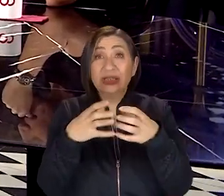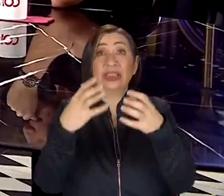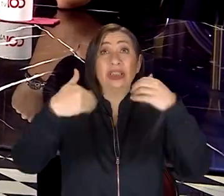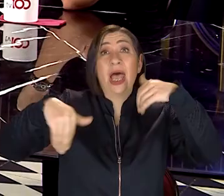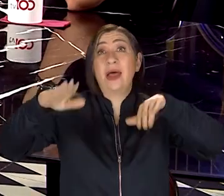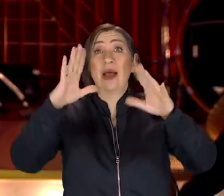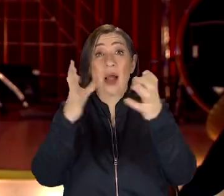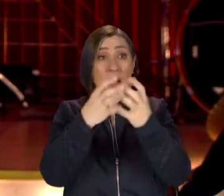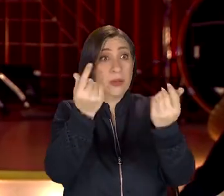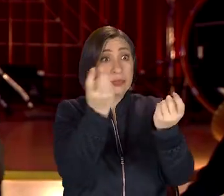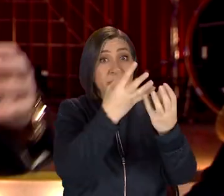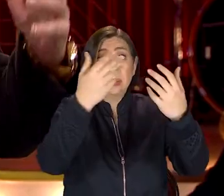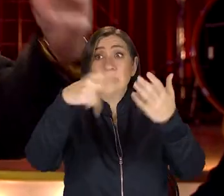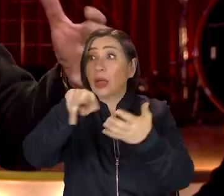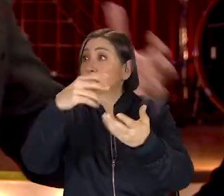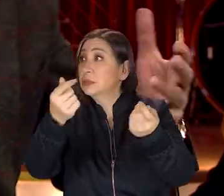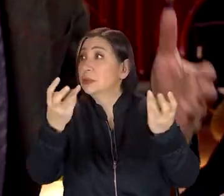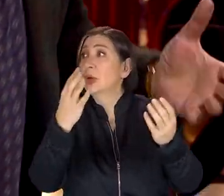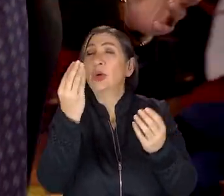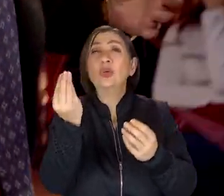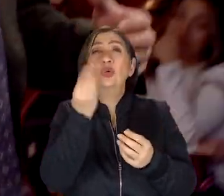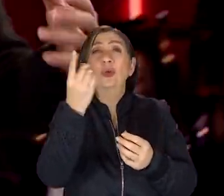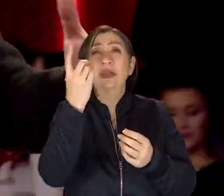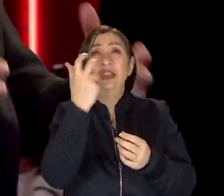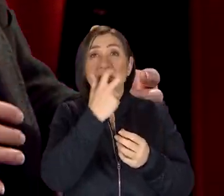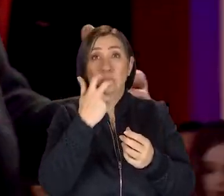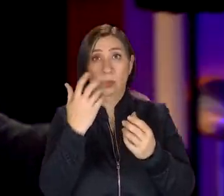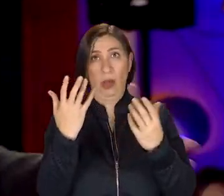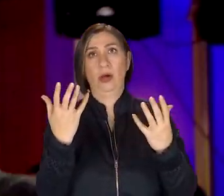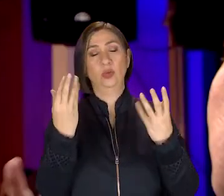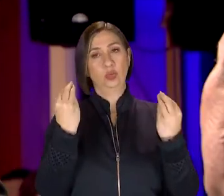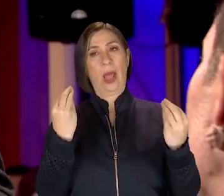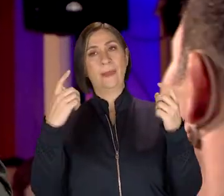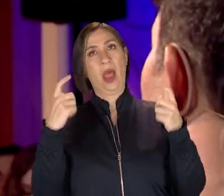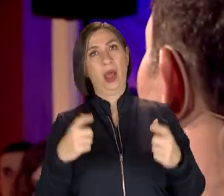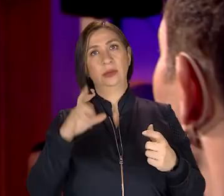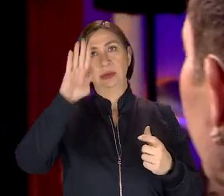grubuyla çıkıyor. Ve bir kere gördüm, küçük bir müzikal ama çok şık.